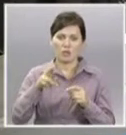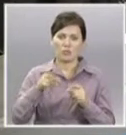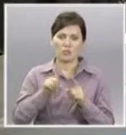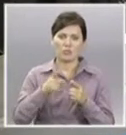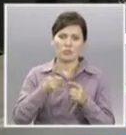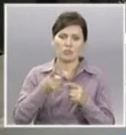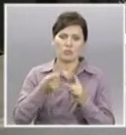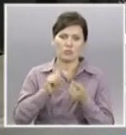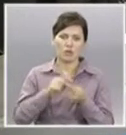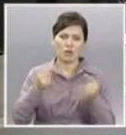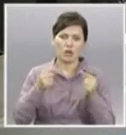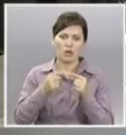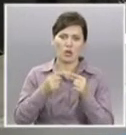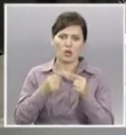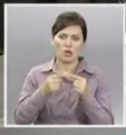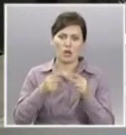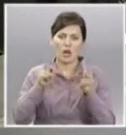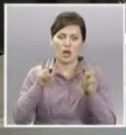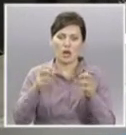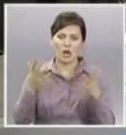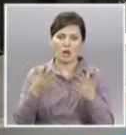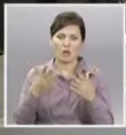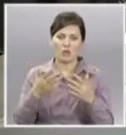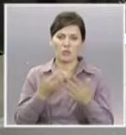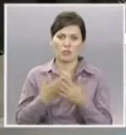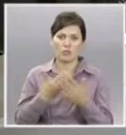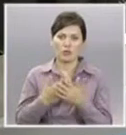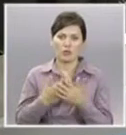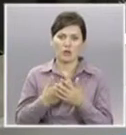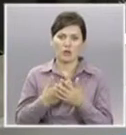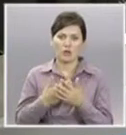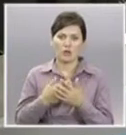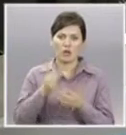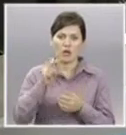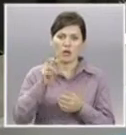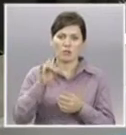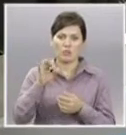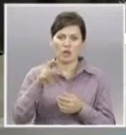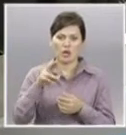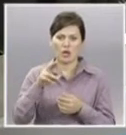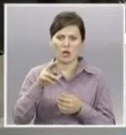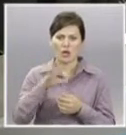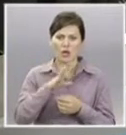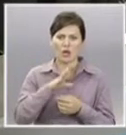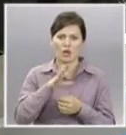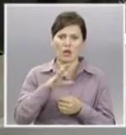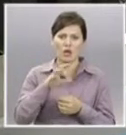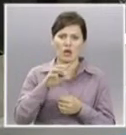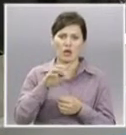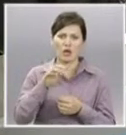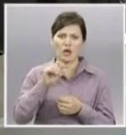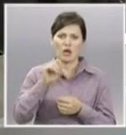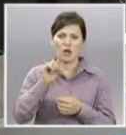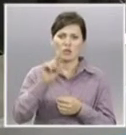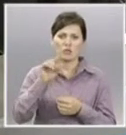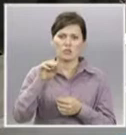айырмайсыздар? Конкретно нақты атау қандай тамаша? Мен мысалы үшін Ақбұлақ емес, Азытайымда тұрамын. Ал Азытайымда